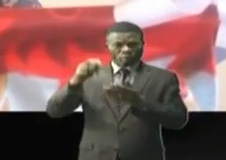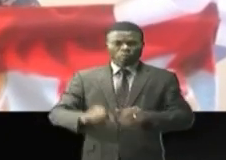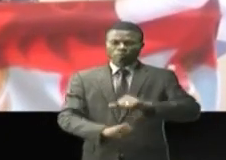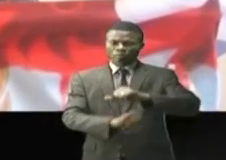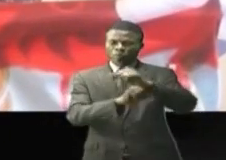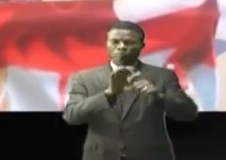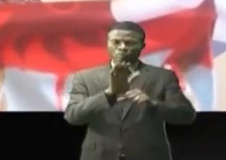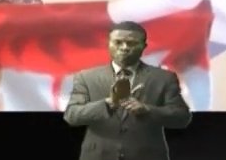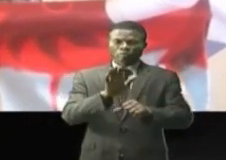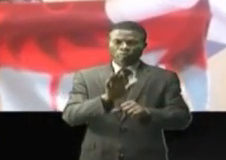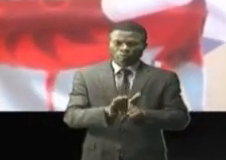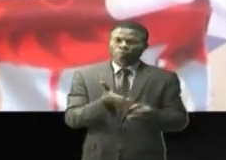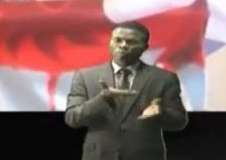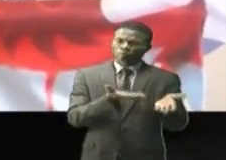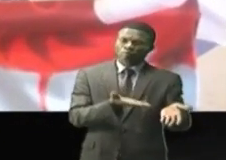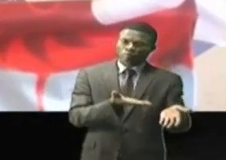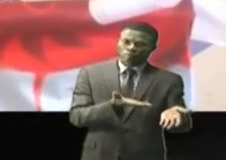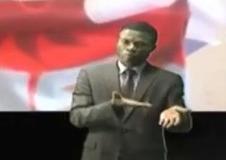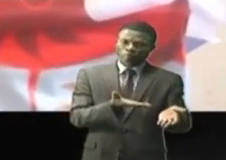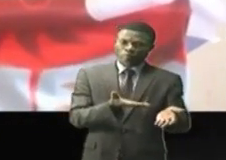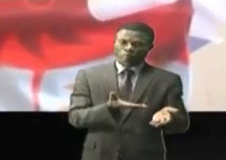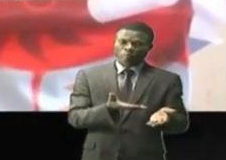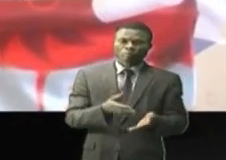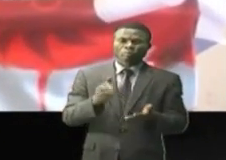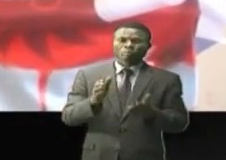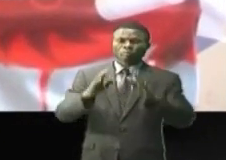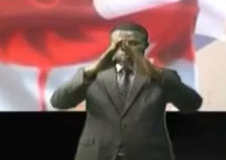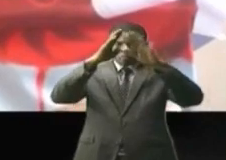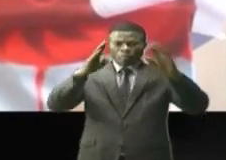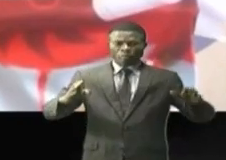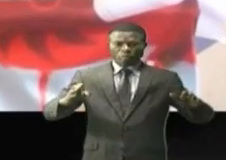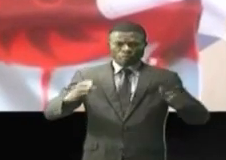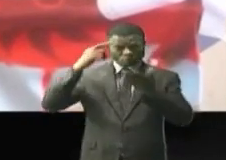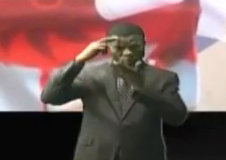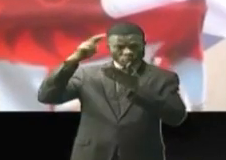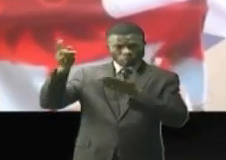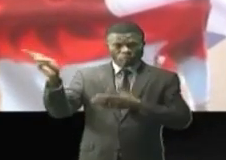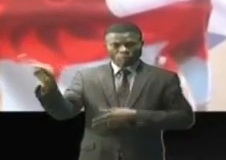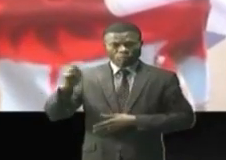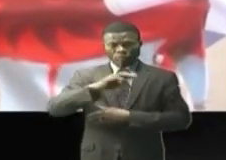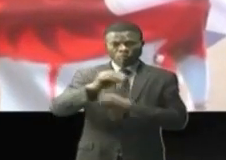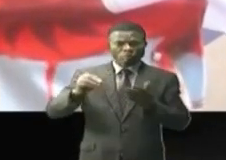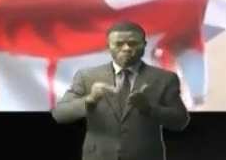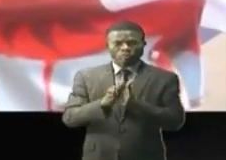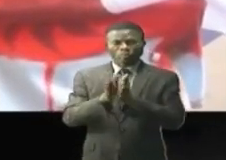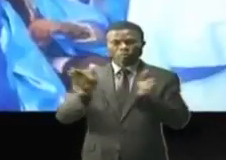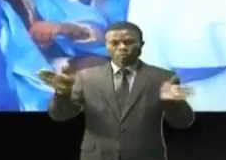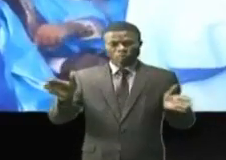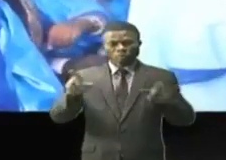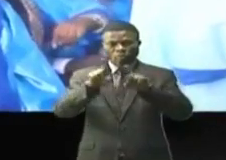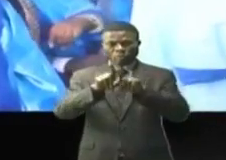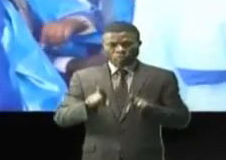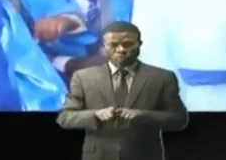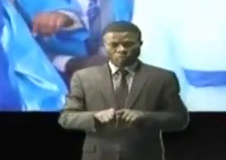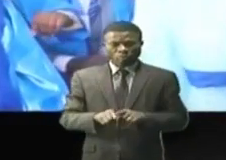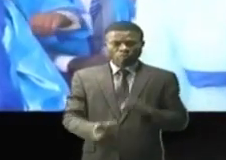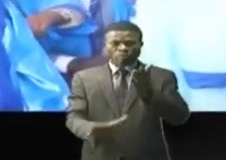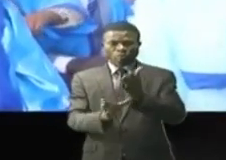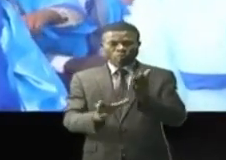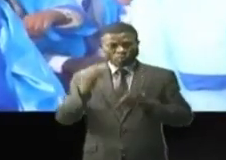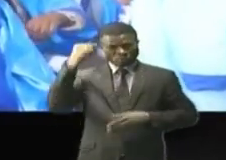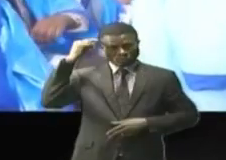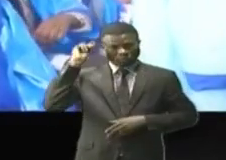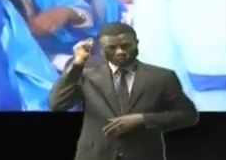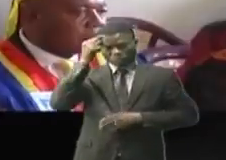forte aux établissements de la province du Kasaï central en général. Le vice-gouverneur du